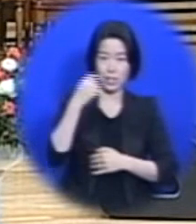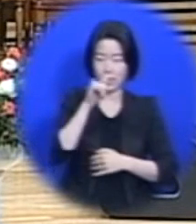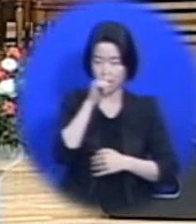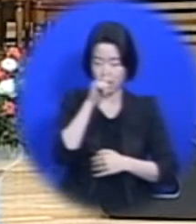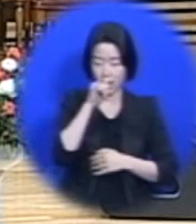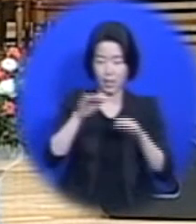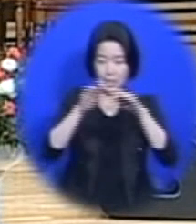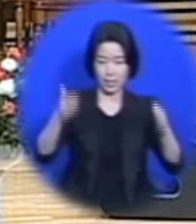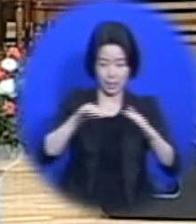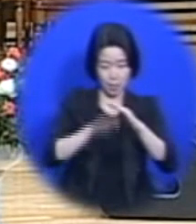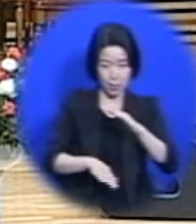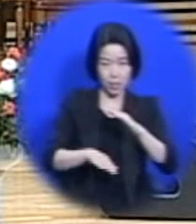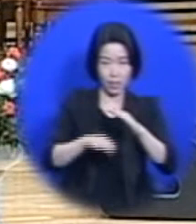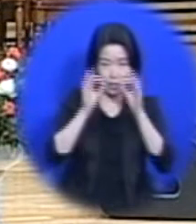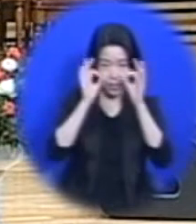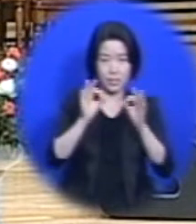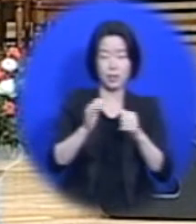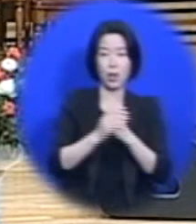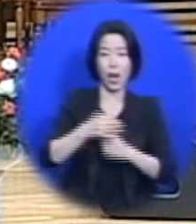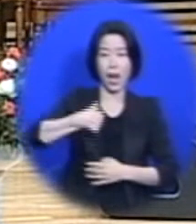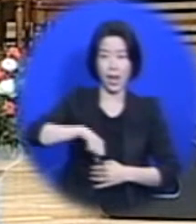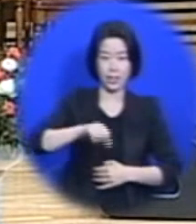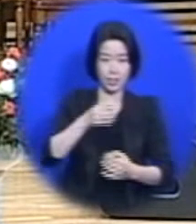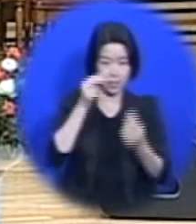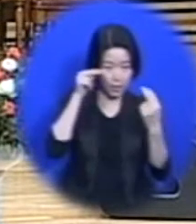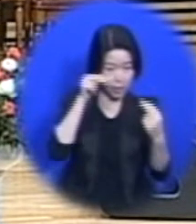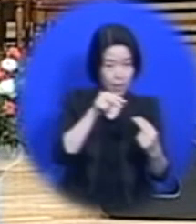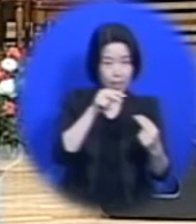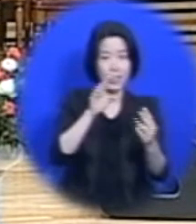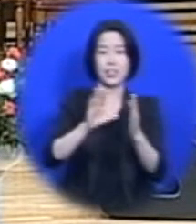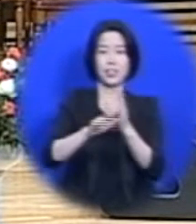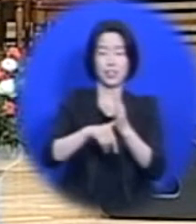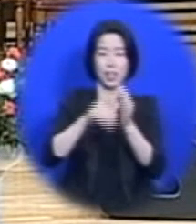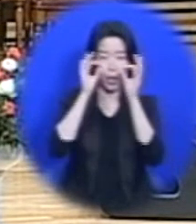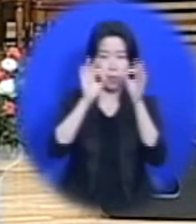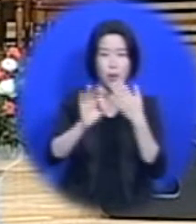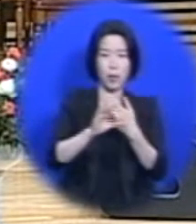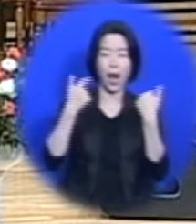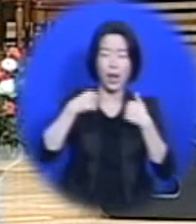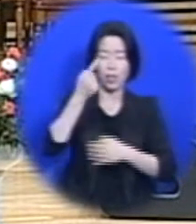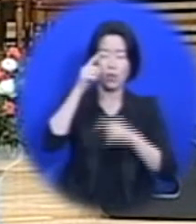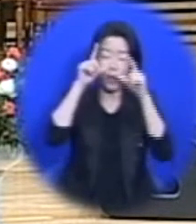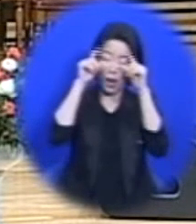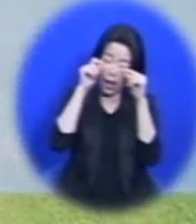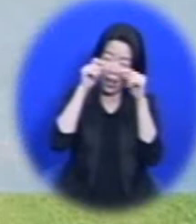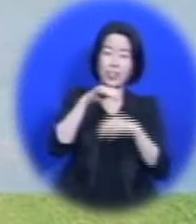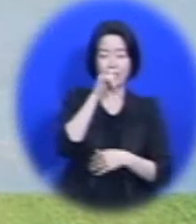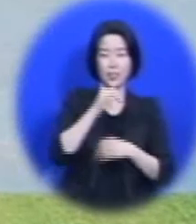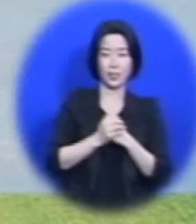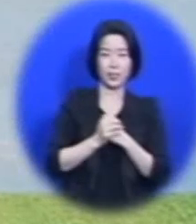있거나 하는 아들을 이렇게 찾았을 때 보면 항상 눈을 질끈 감고 있더래요.